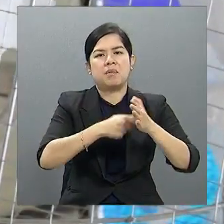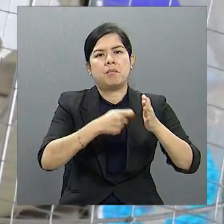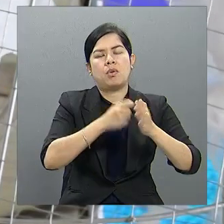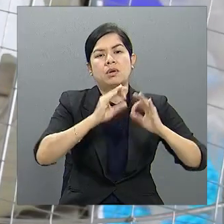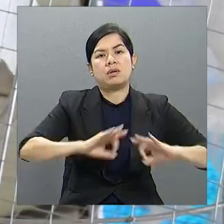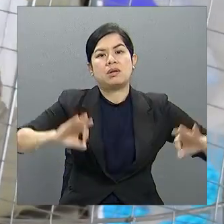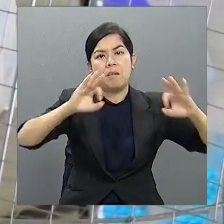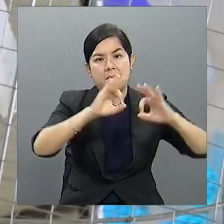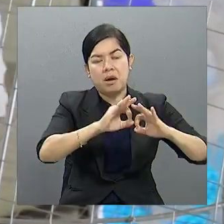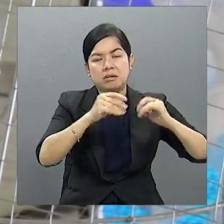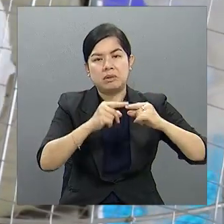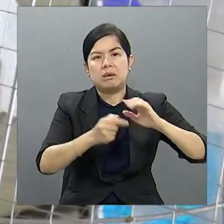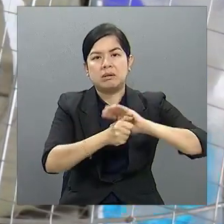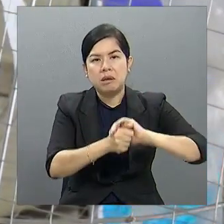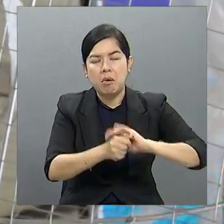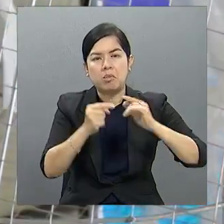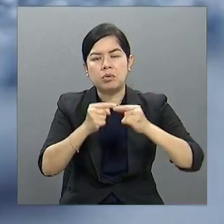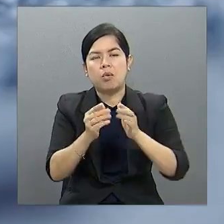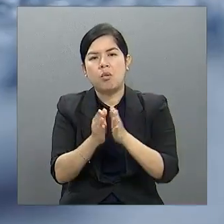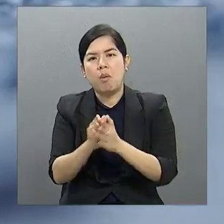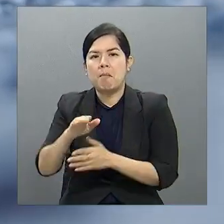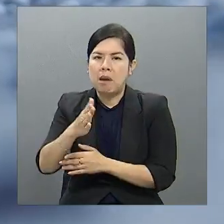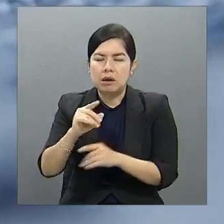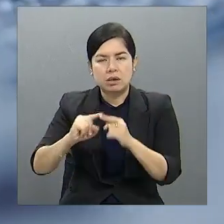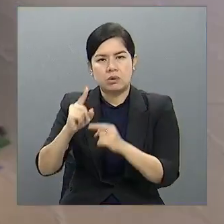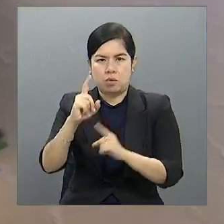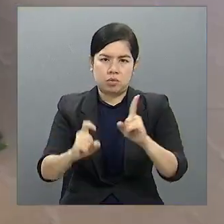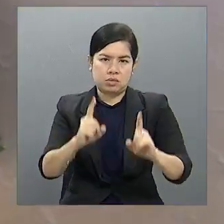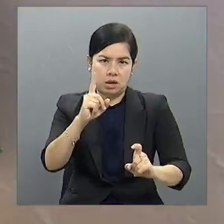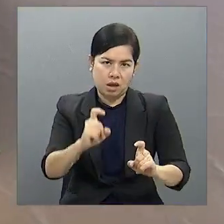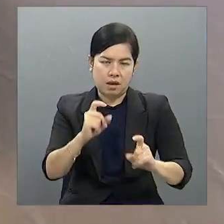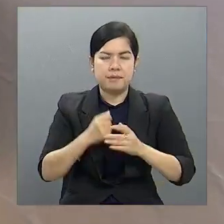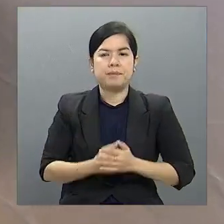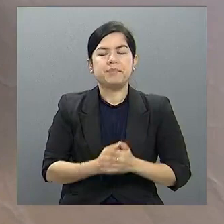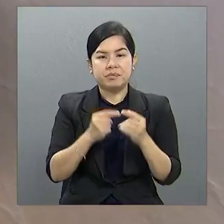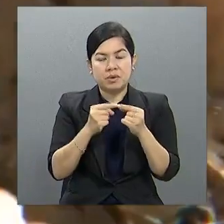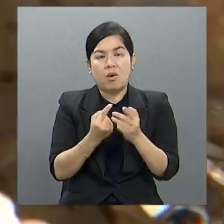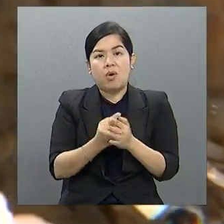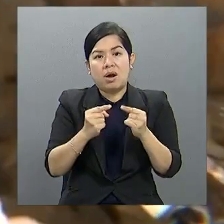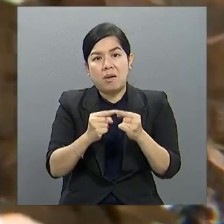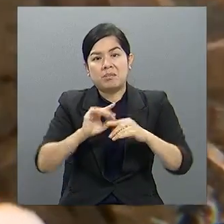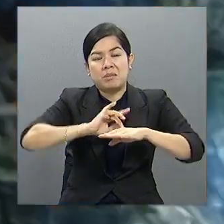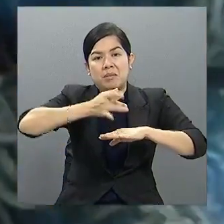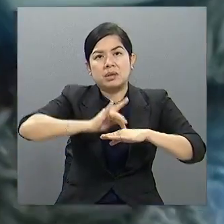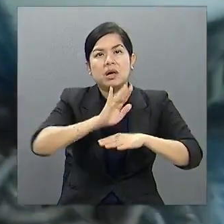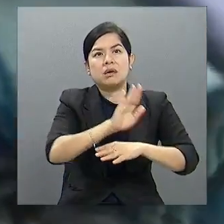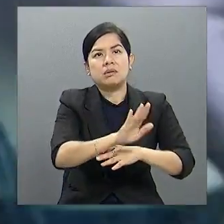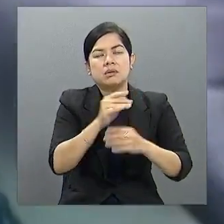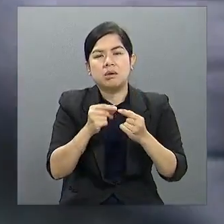ค่ะหลายครั้งนะคะจึงพบว่าสัตว์ทะเลรวมถึงเต่ามะเฟืองตายเพราะกินพลาสติกเข้าไป